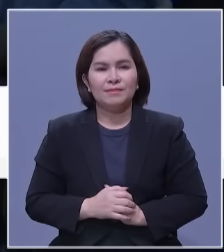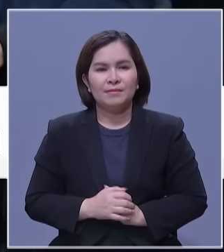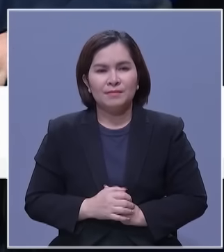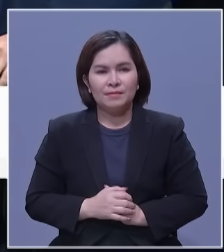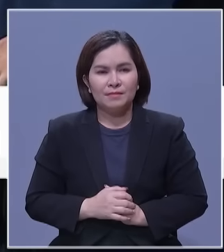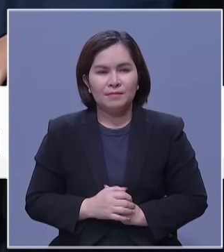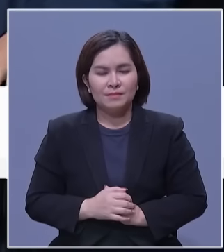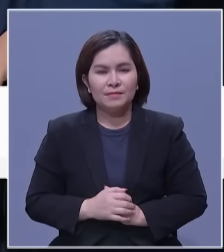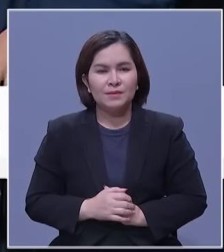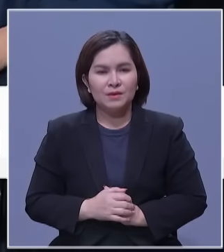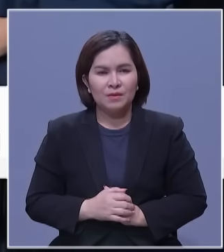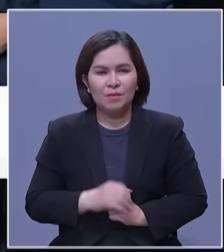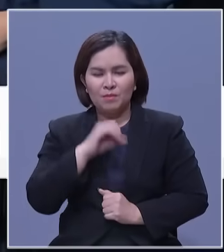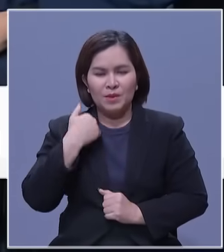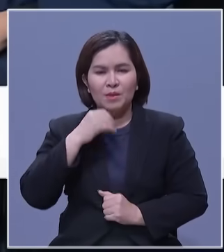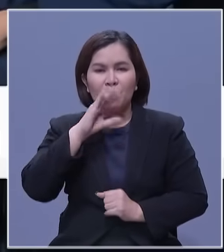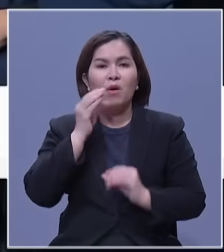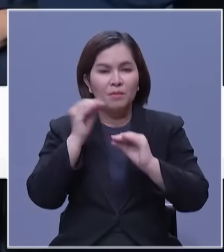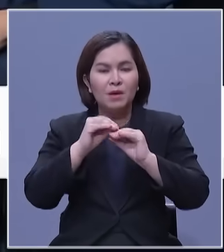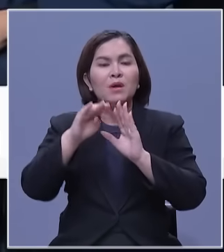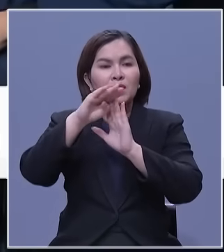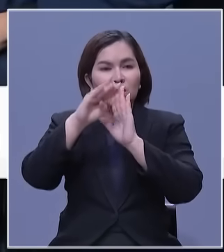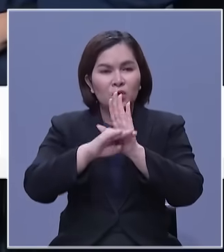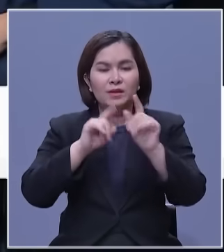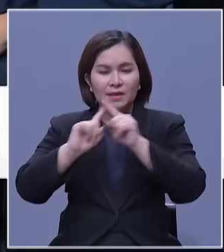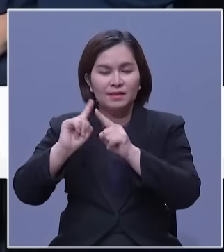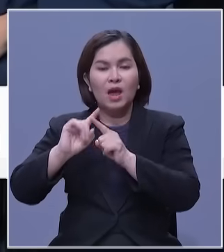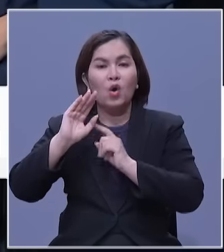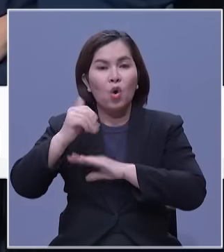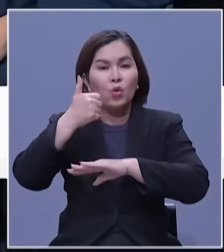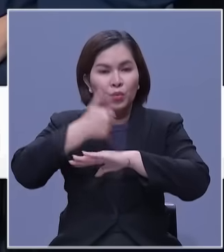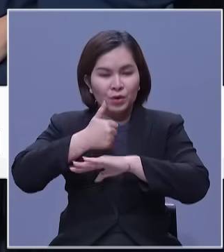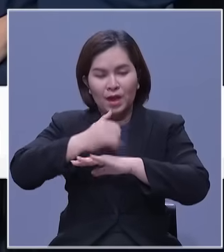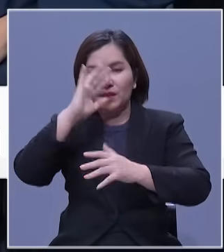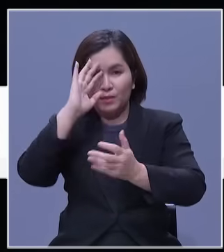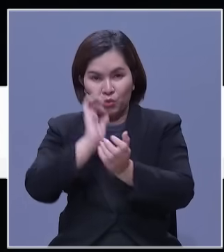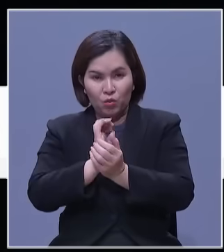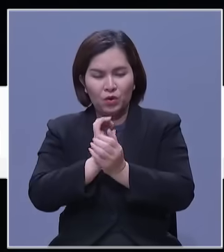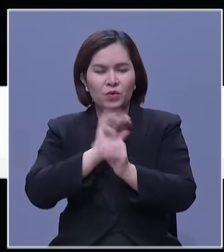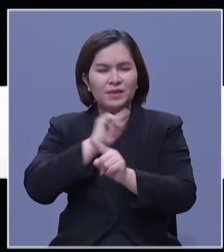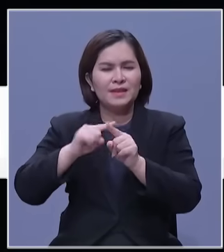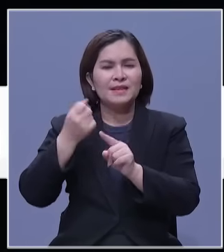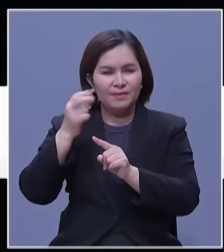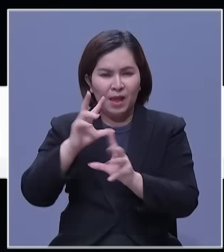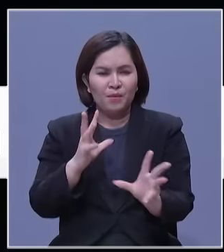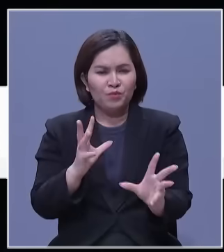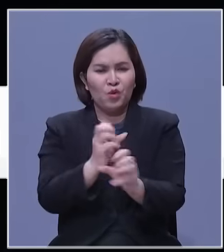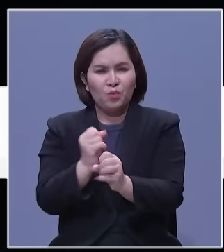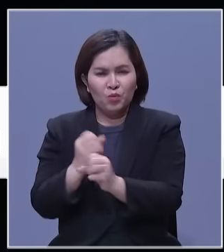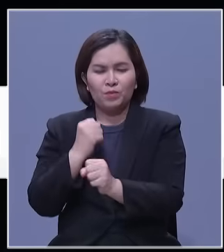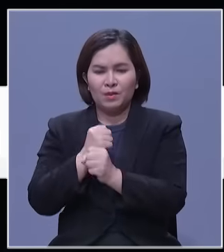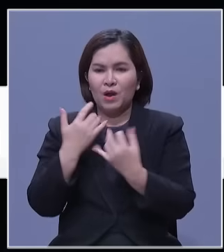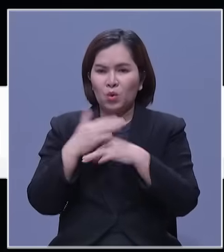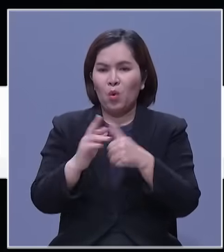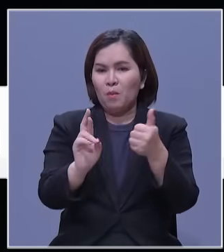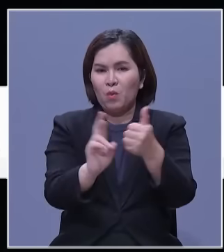ว่าในบางขั้นตอนเนี่ยทางท่านผบ.ตร.ดำรงศักดิ์เองก็ต้องมาอธิบายให้ฟังนะว่าการทำงานร่วมกับรอง